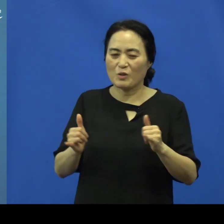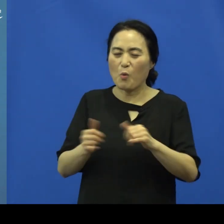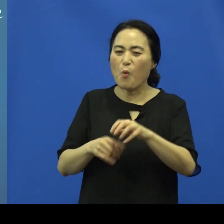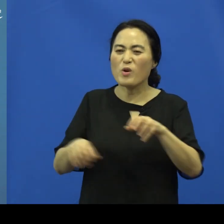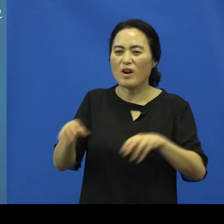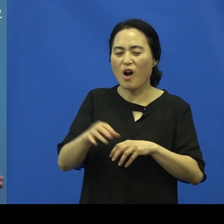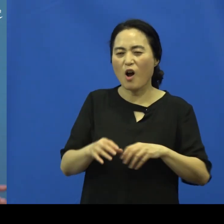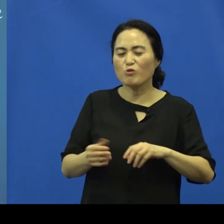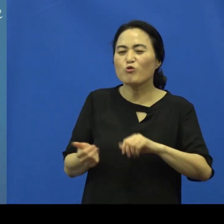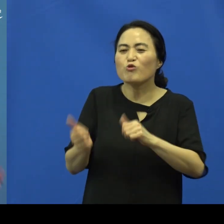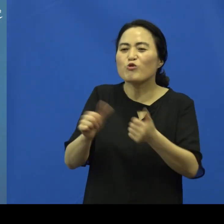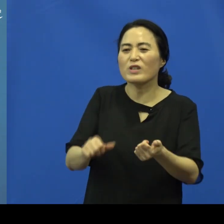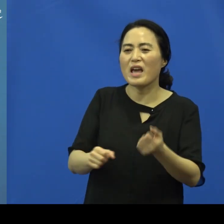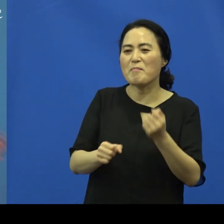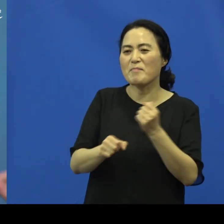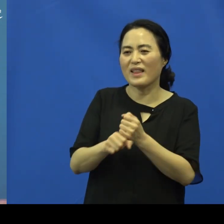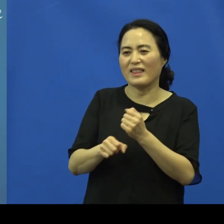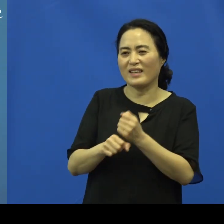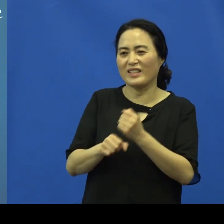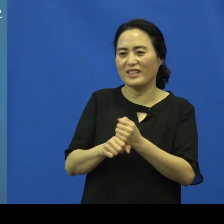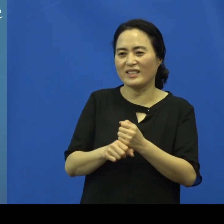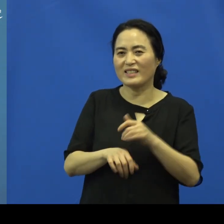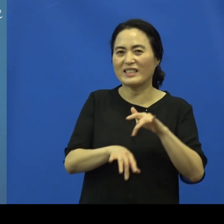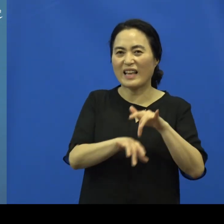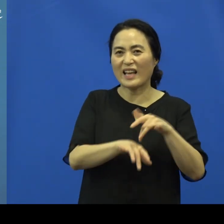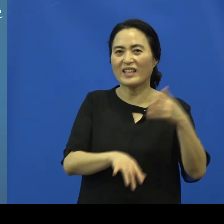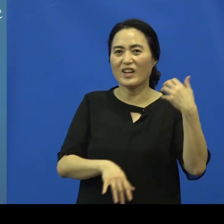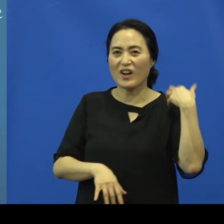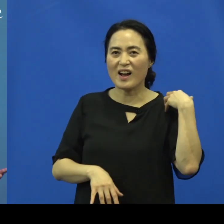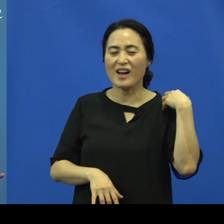보십시오. 죽음의 영으로 가득합니다. 죽음에 대해 결론을 빨리